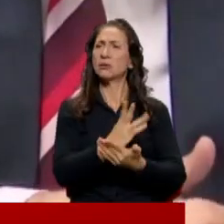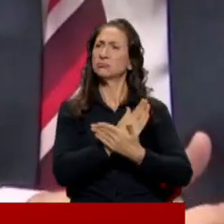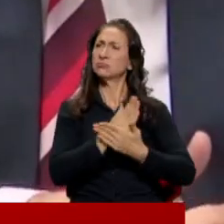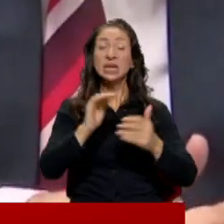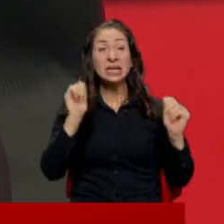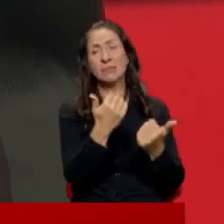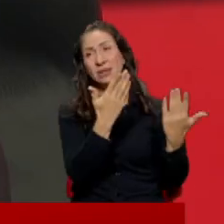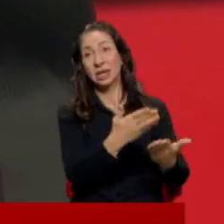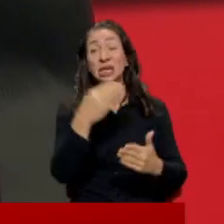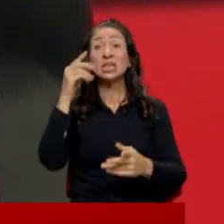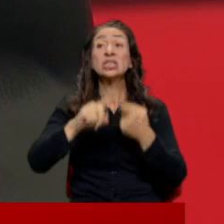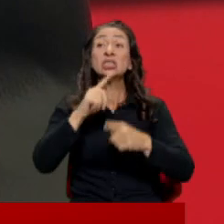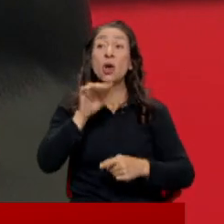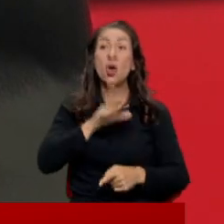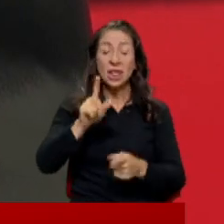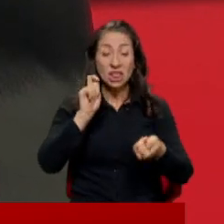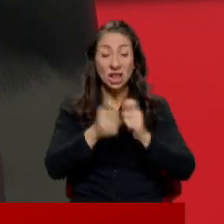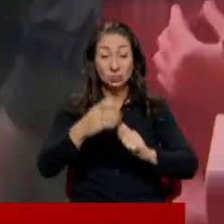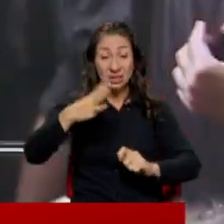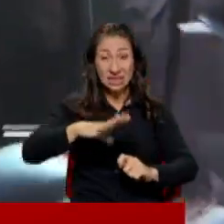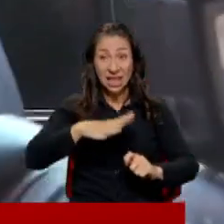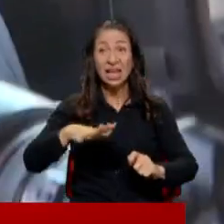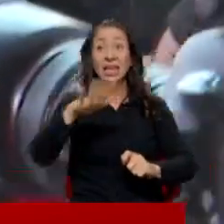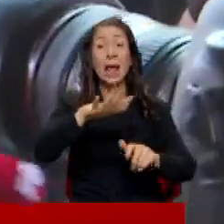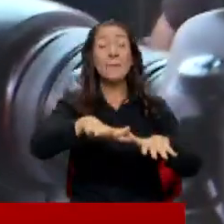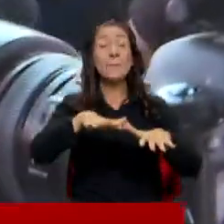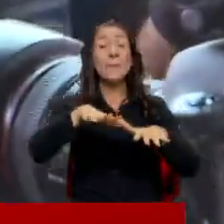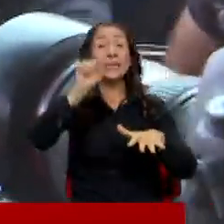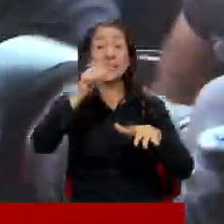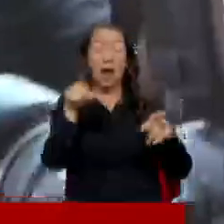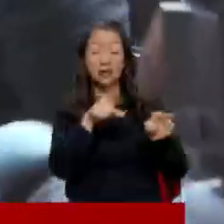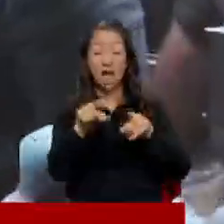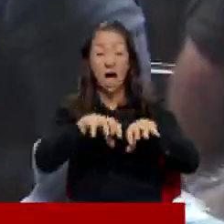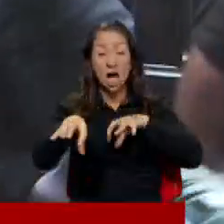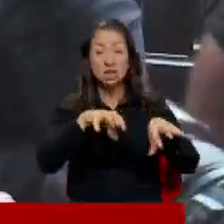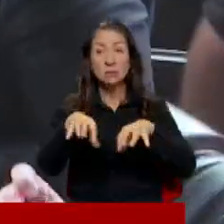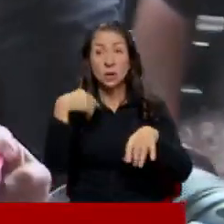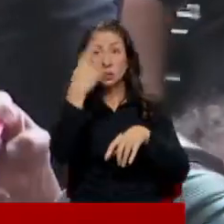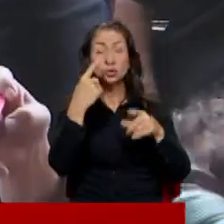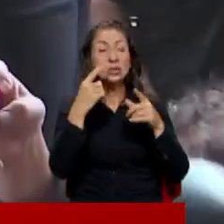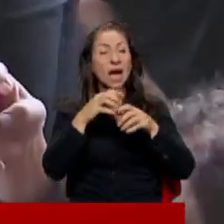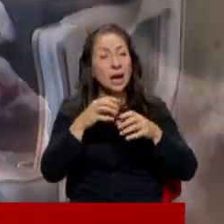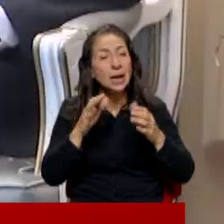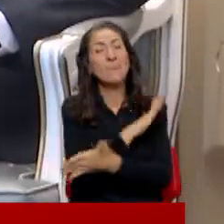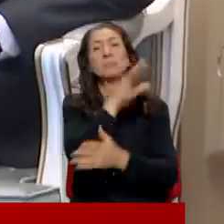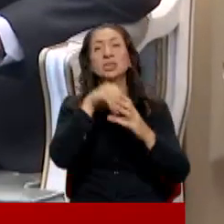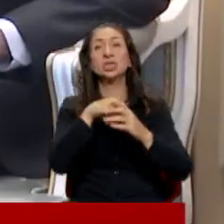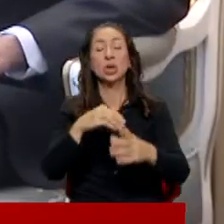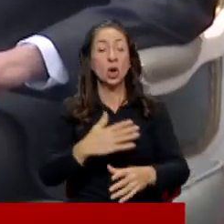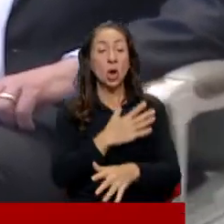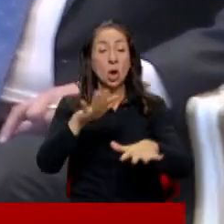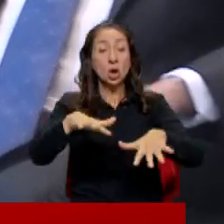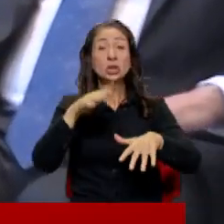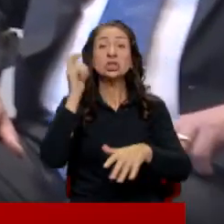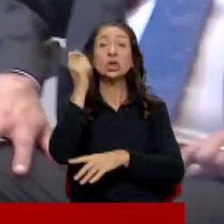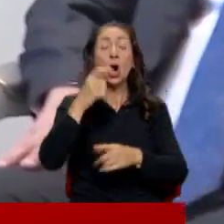derece kıymetlidir. Kılıçdaroğlu, değişim isteyenlerle genel merkez arasında ayrışma görüntüsünün önüne geçmek için kurultay